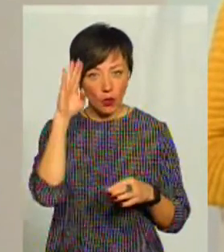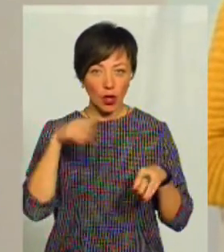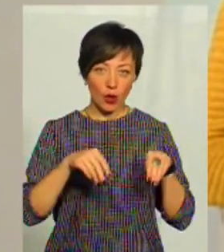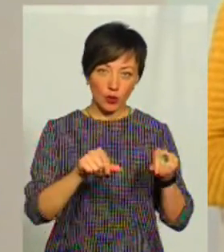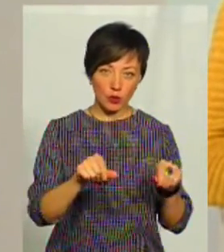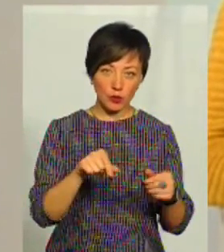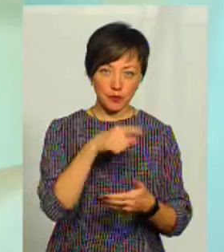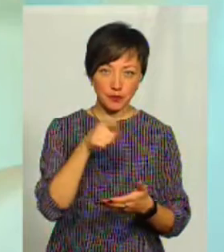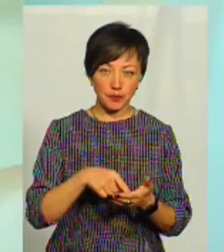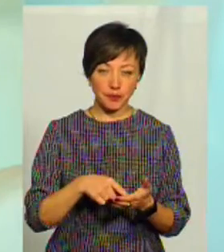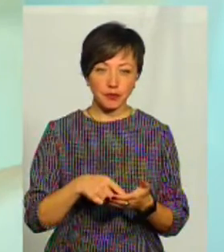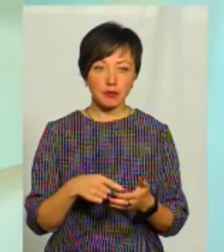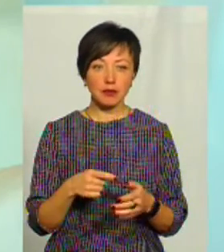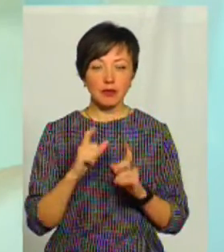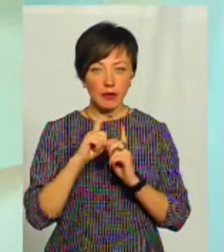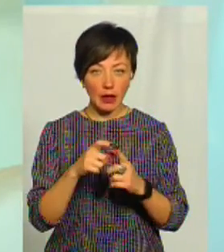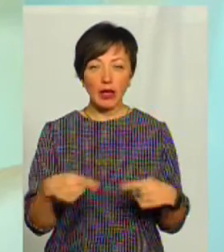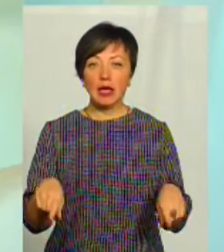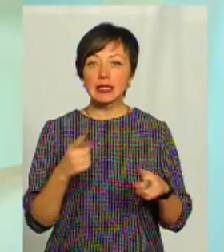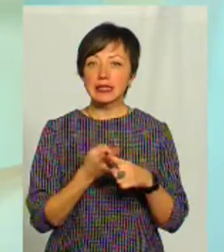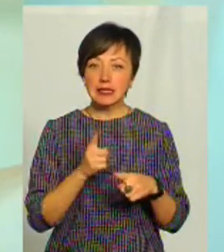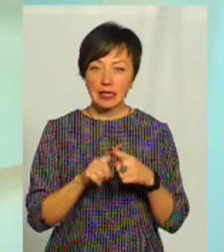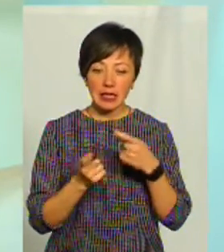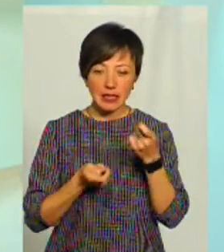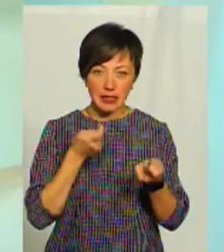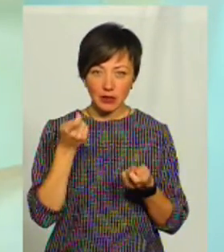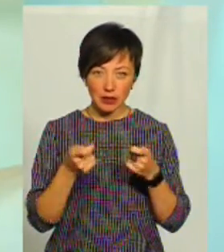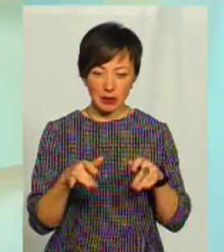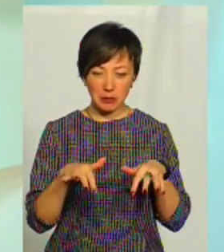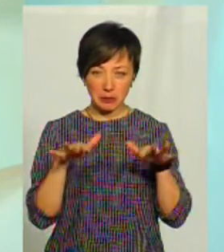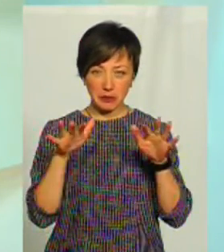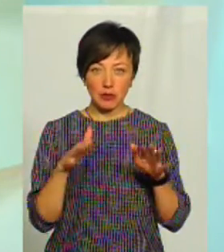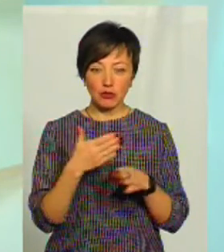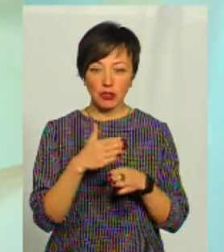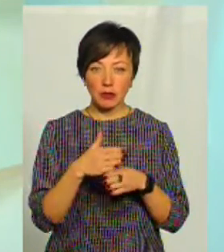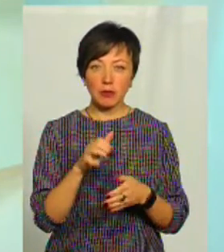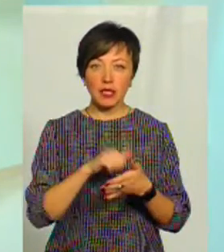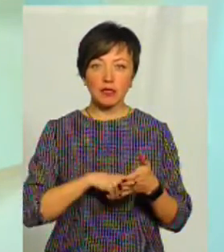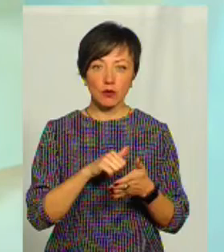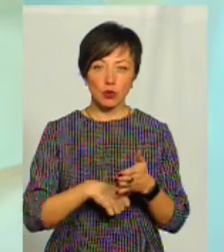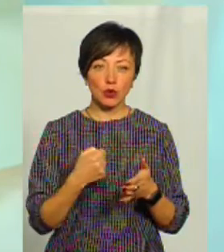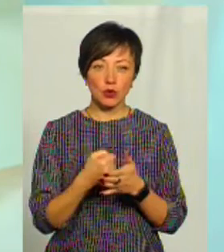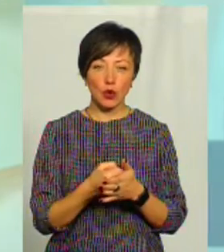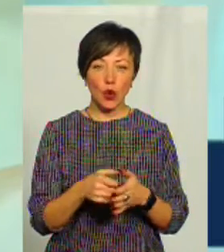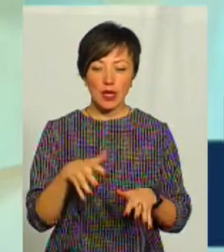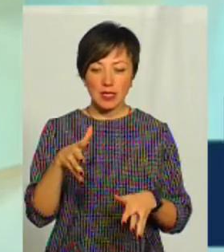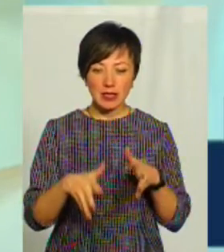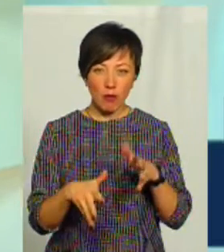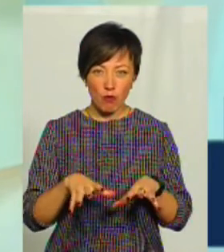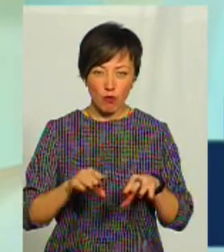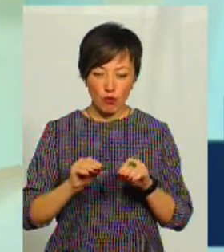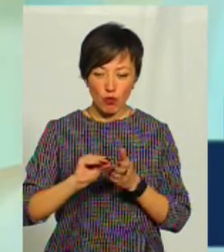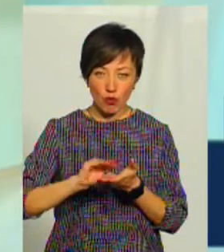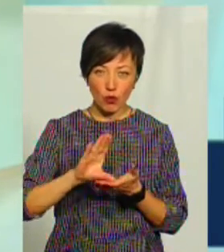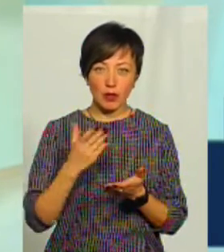і ґрунту? Це так само дрібнодисперсні частинки, які призводять до замулення.